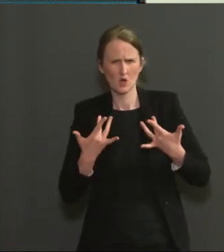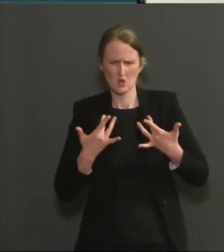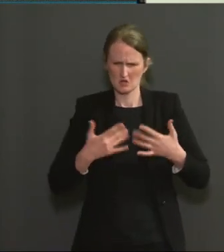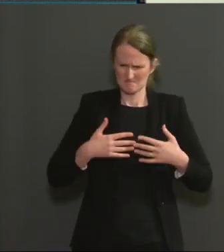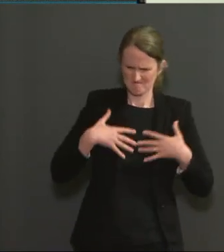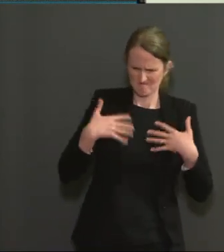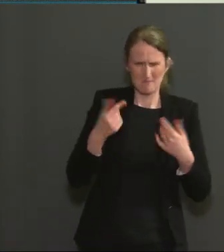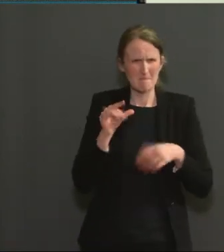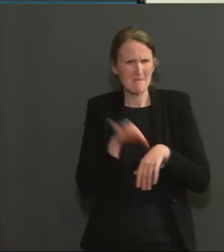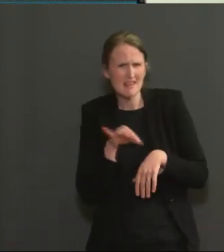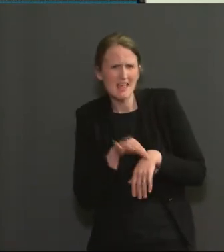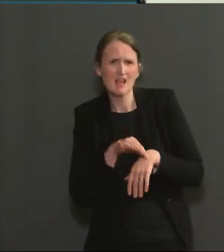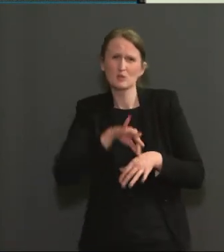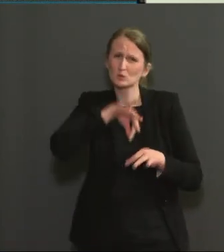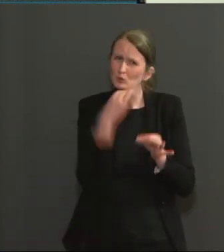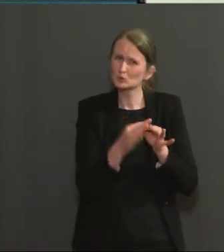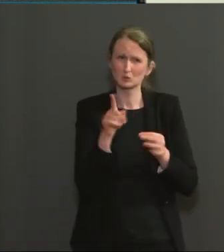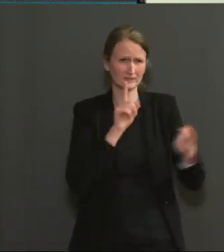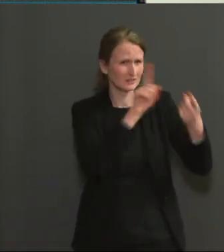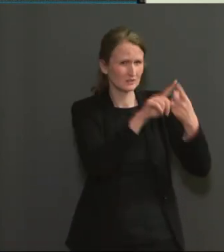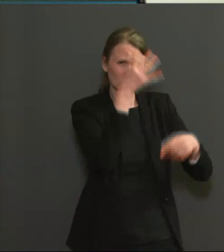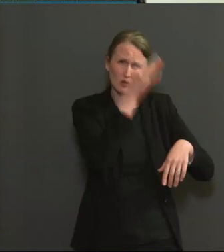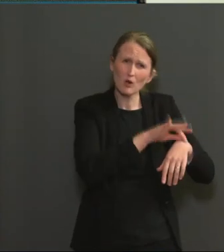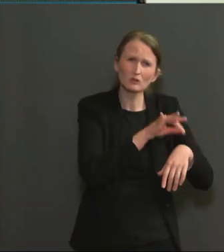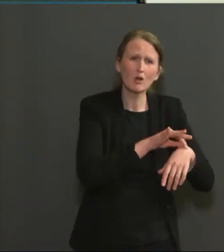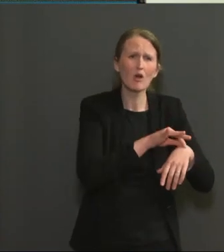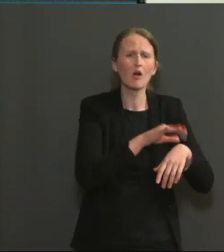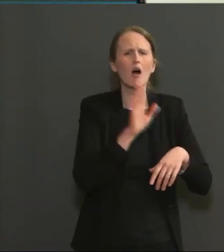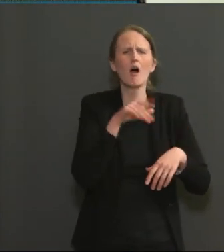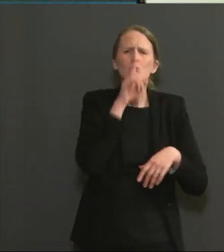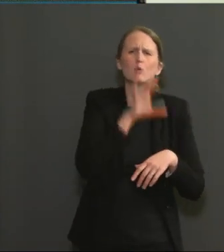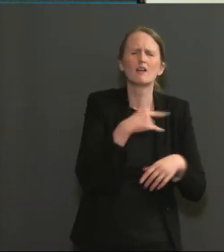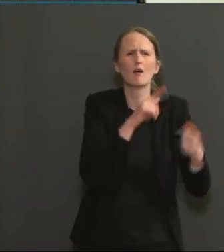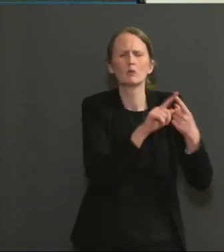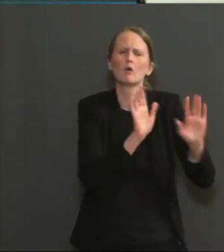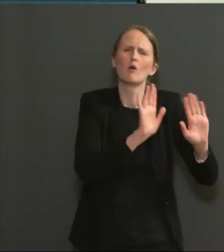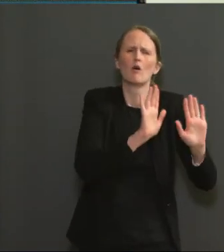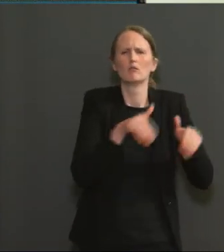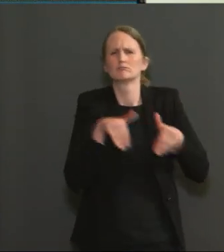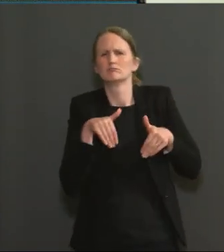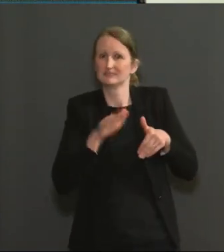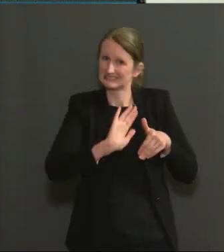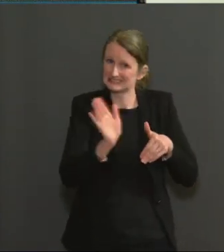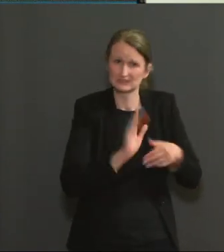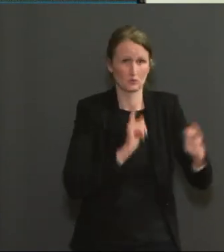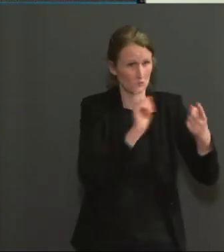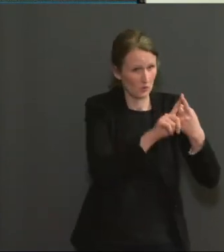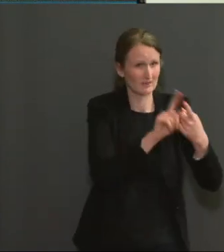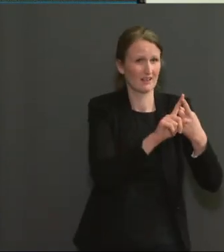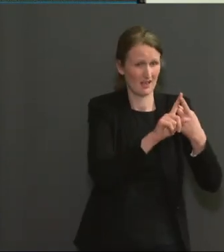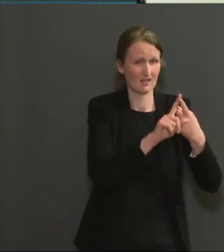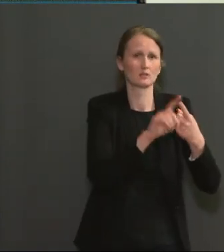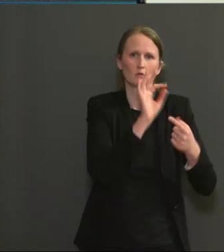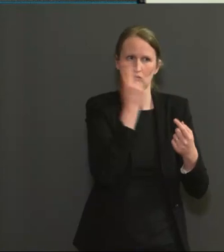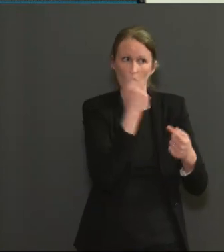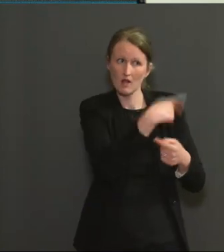pas surcharger le système médical on est bien d'accord mais la pression est un peu moins forte et nous savons que actuellement le plus de